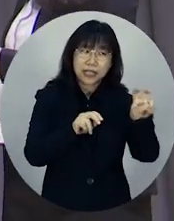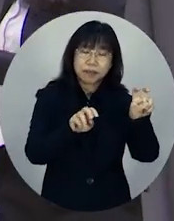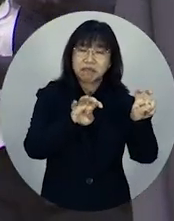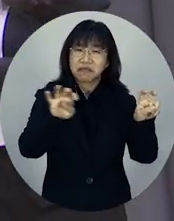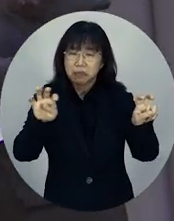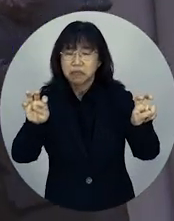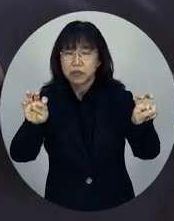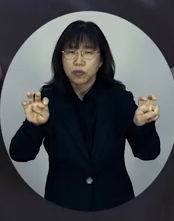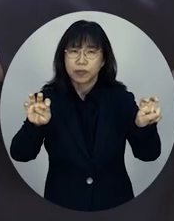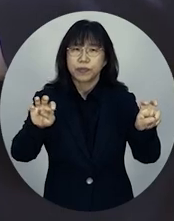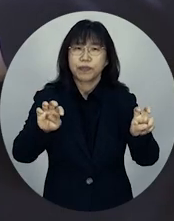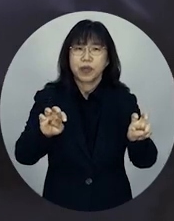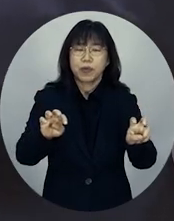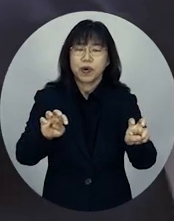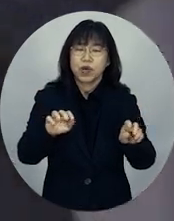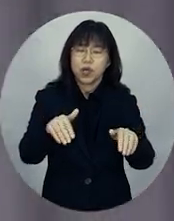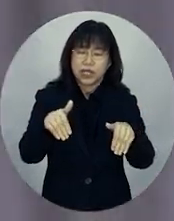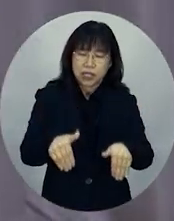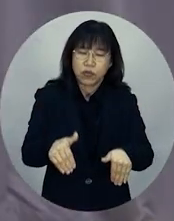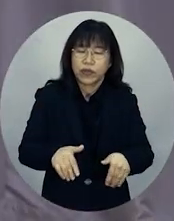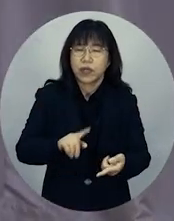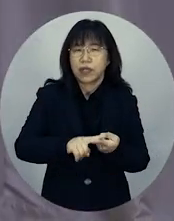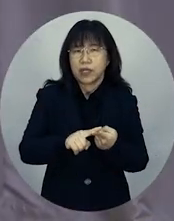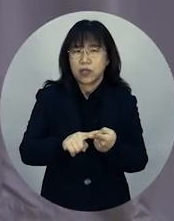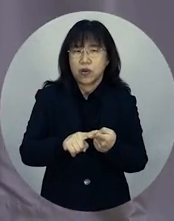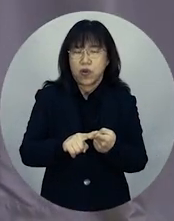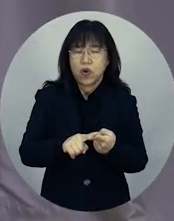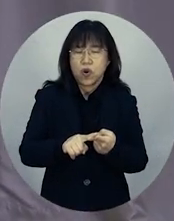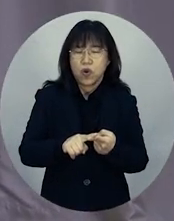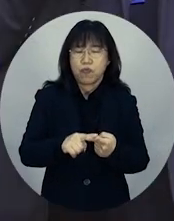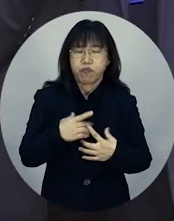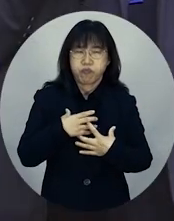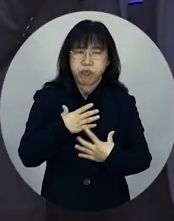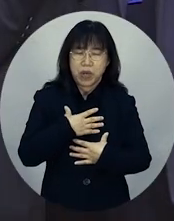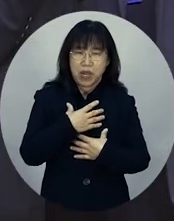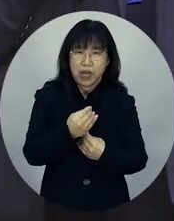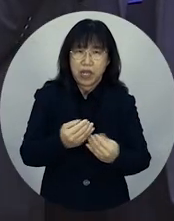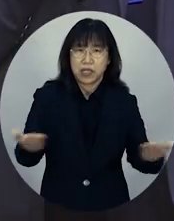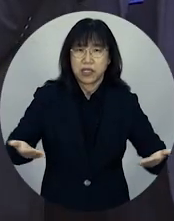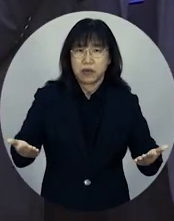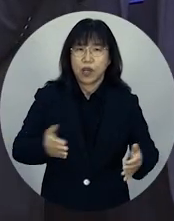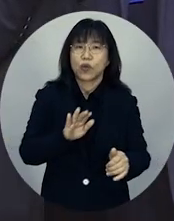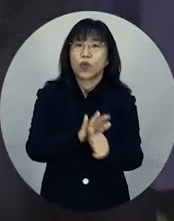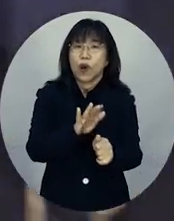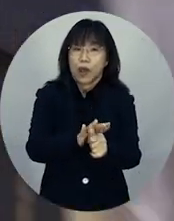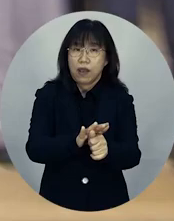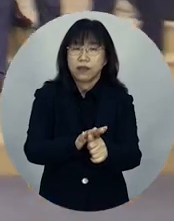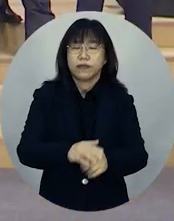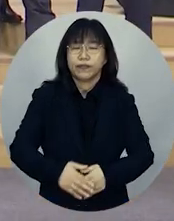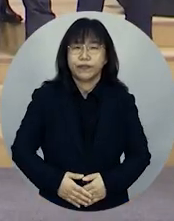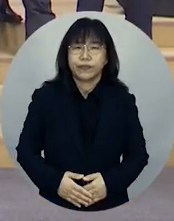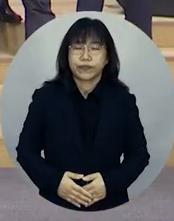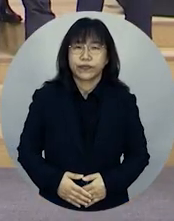직장인의 마음건강검진과 맞춤형 지원을 통해 원활한 일상생활을 할 수 있도록 돕는